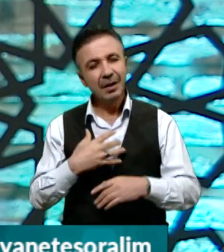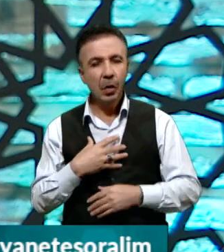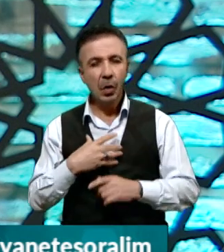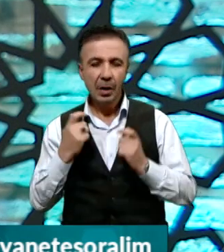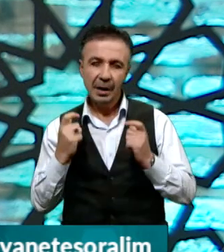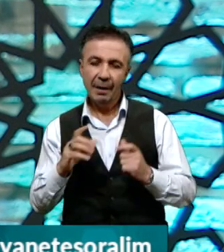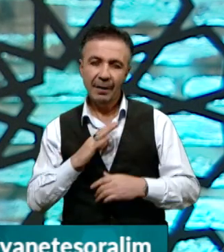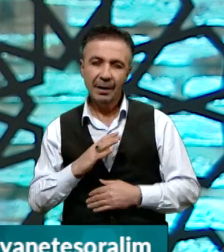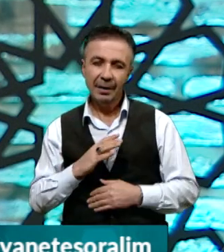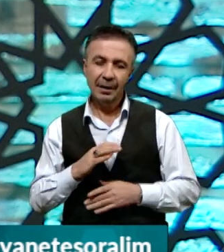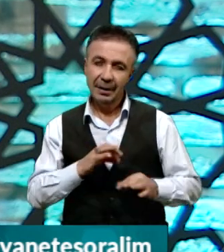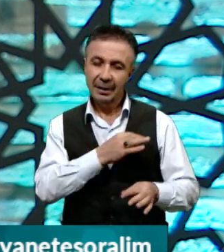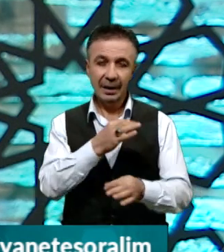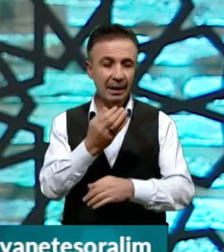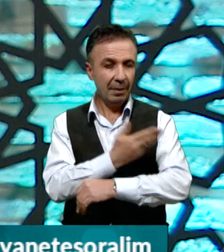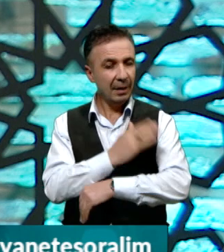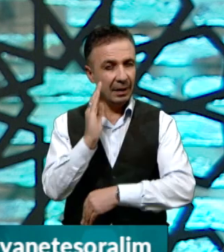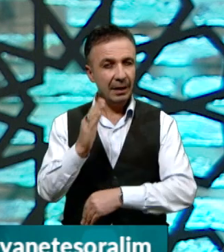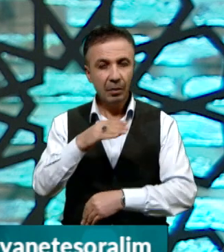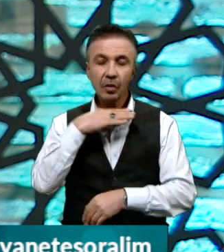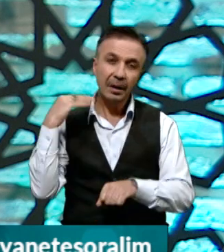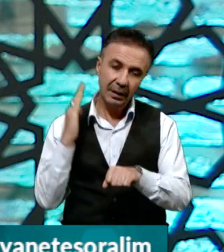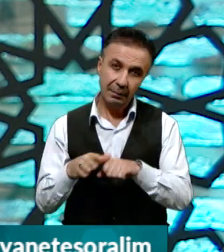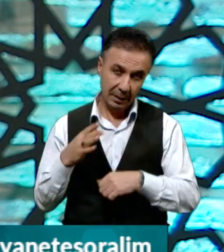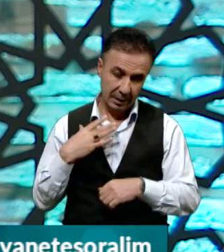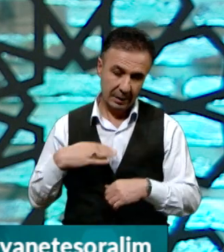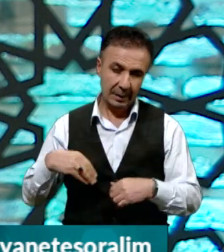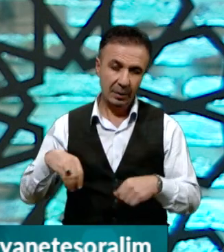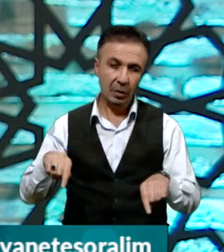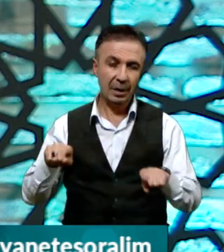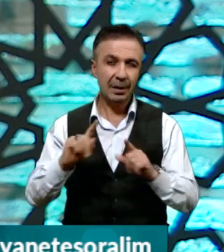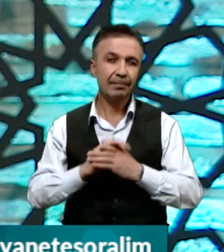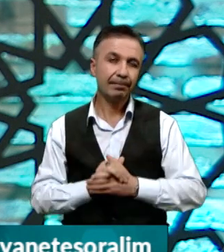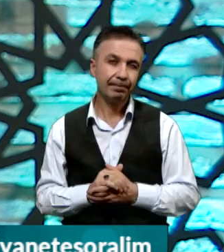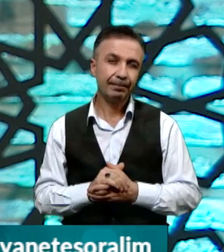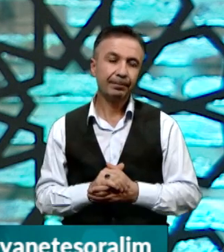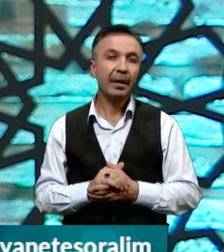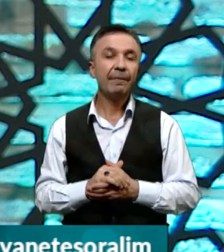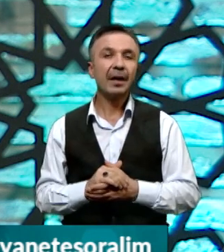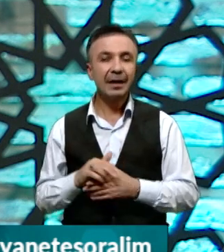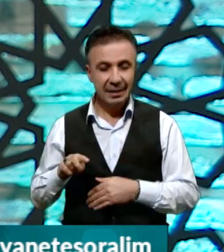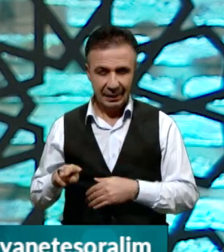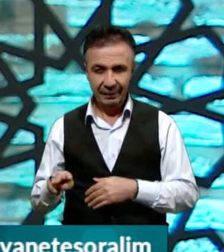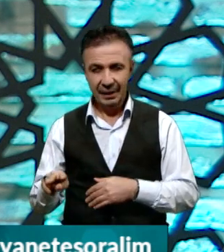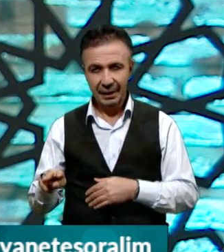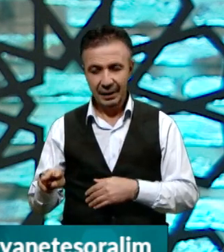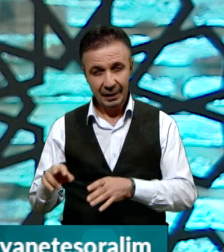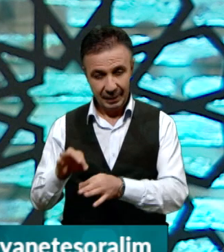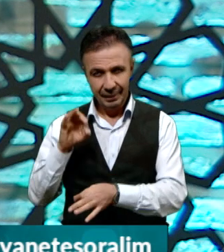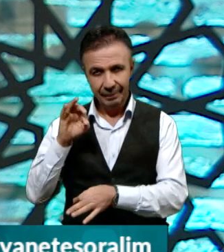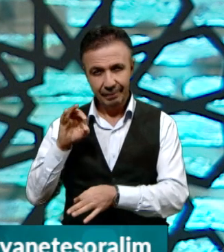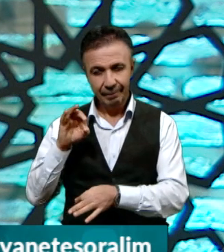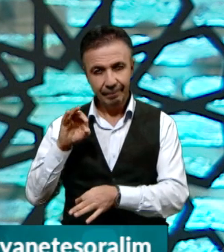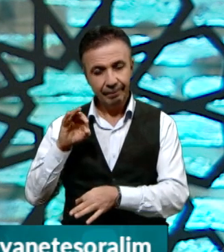İnsanlar memleketlerine gidip kurban kesmek istiyorlar. Tabii bu da iyi bir şey, güzel bir şey. Fakat seferilik hükümleri devreye